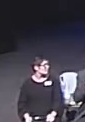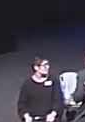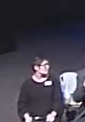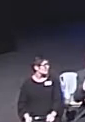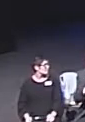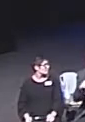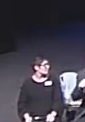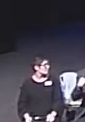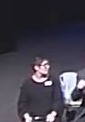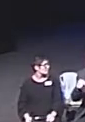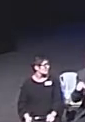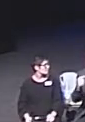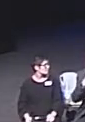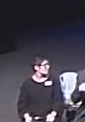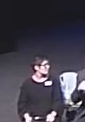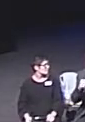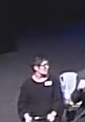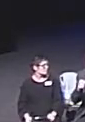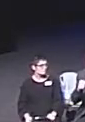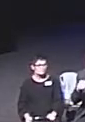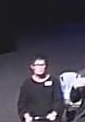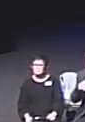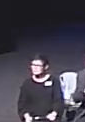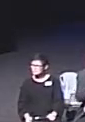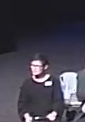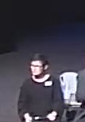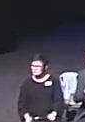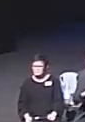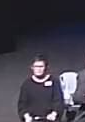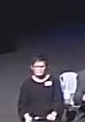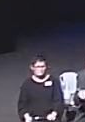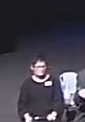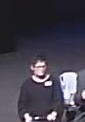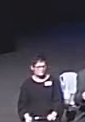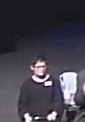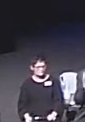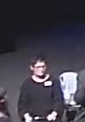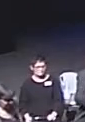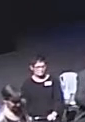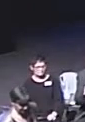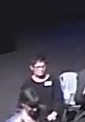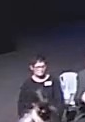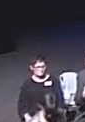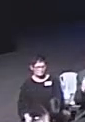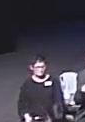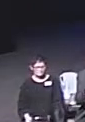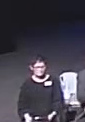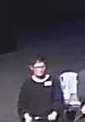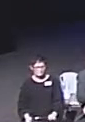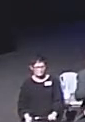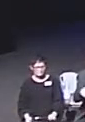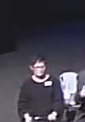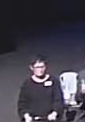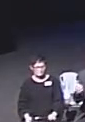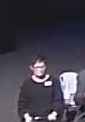pari juttua keskustelusta. Verkkopalveluiden helppokäyttöisyys ja saavutettavuus hyödyttävät